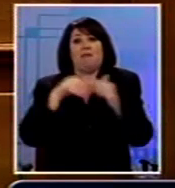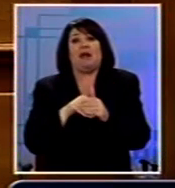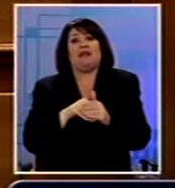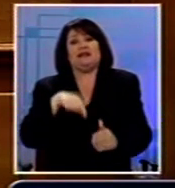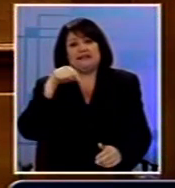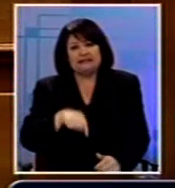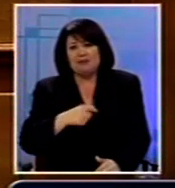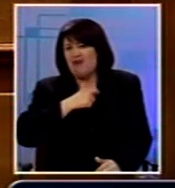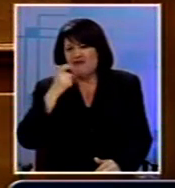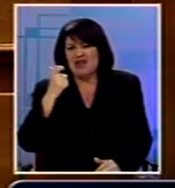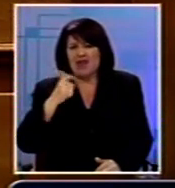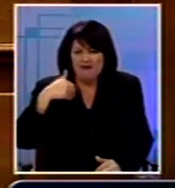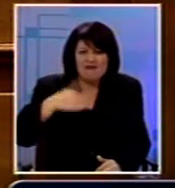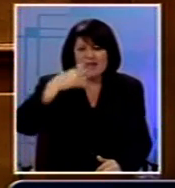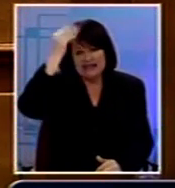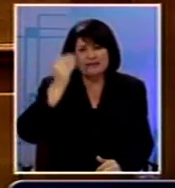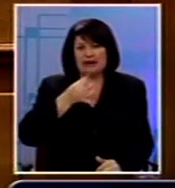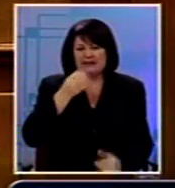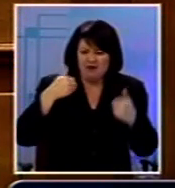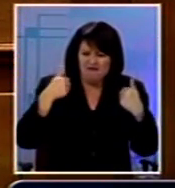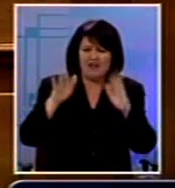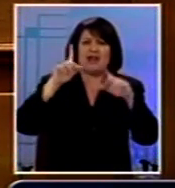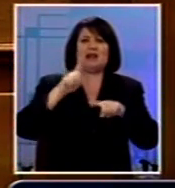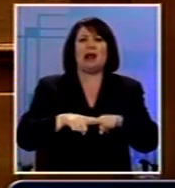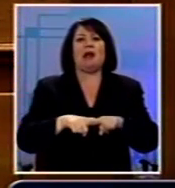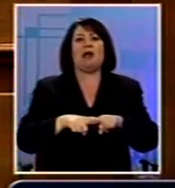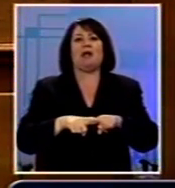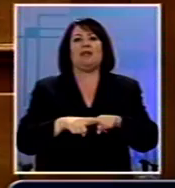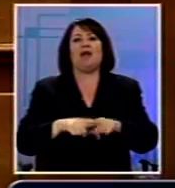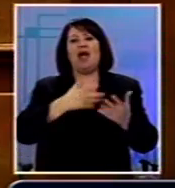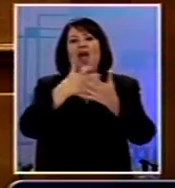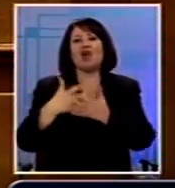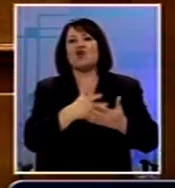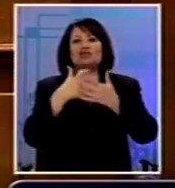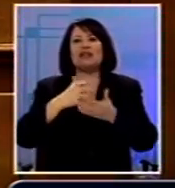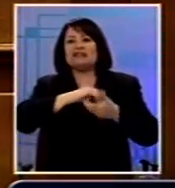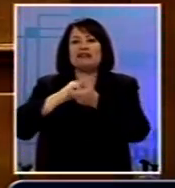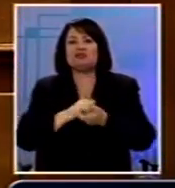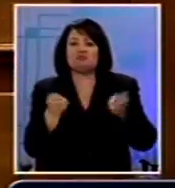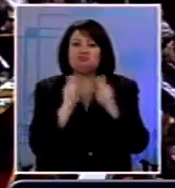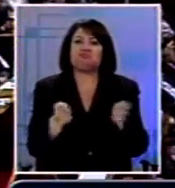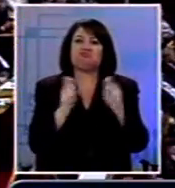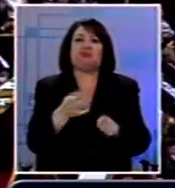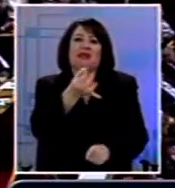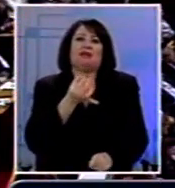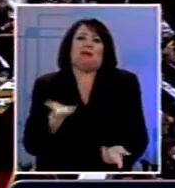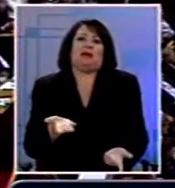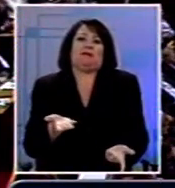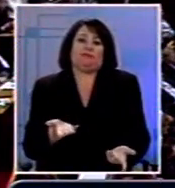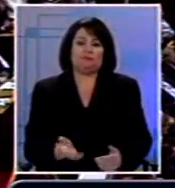φώναξε σήμερα να φύγουν ο κύριος Τσίπρας από την Ελλάδα, κλείνοντας εργοστάσια και συντεχνίες.